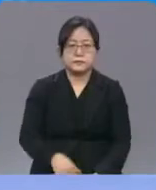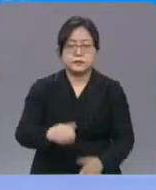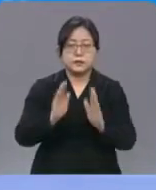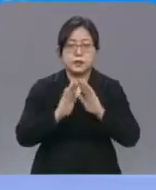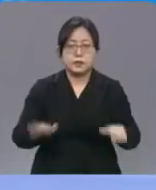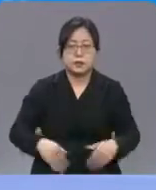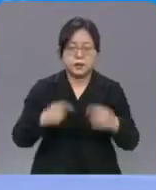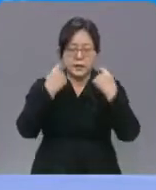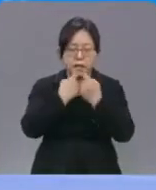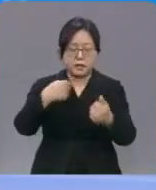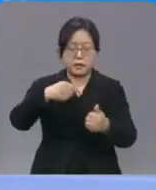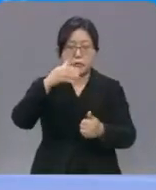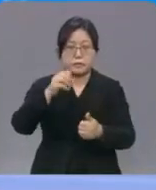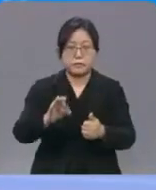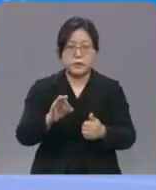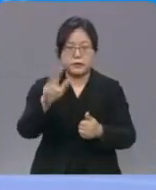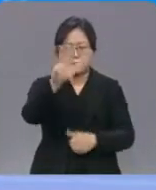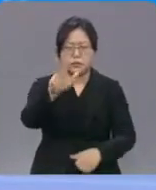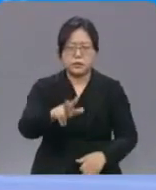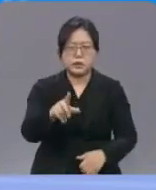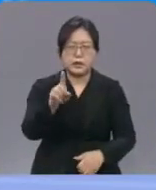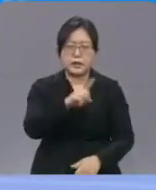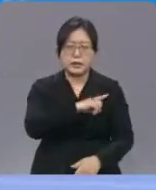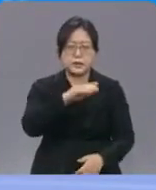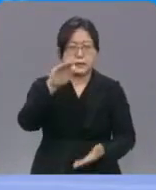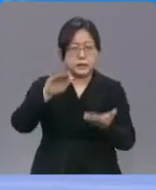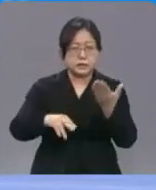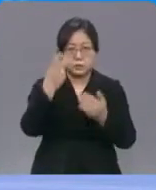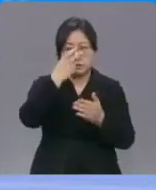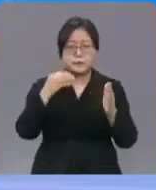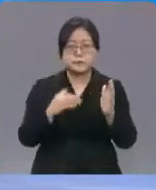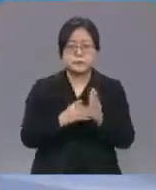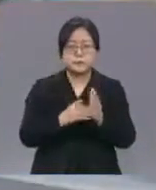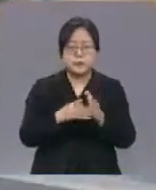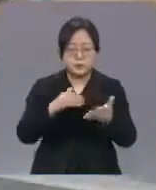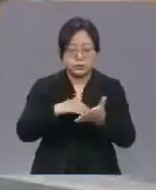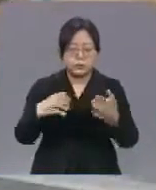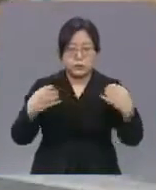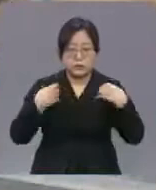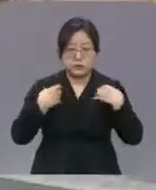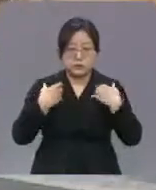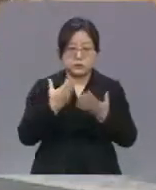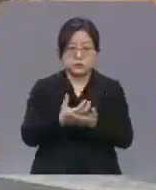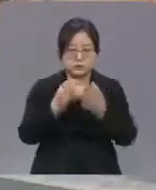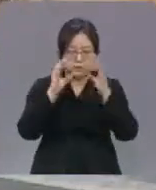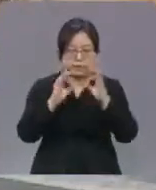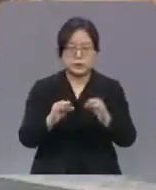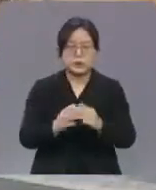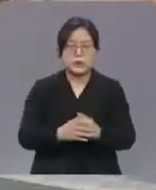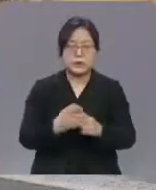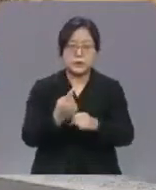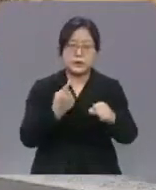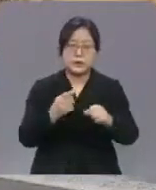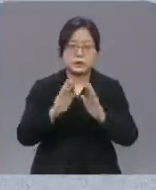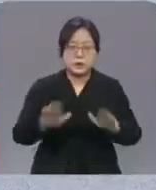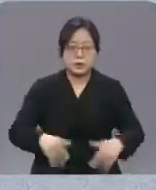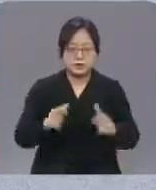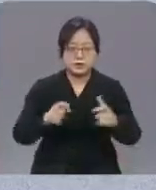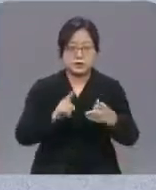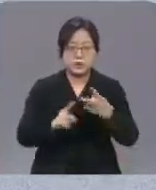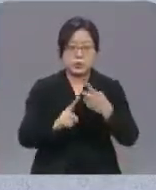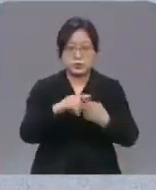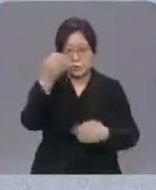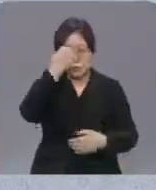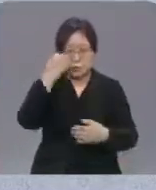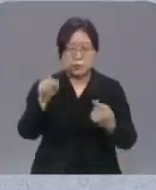전남의 사교육비가 전국에서 가장 낮은 것으로 나타났습니다. 통계청이 발표한 자료를 보면 지난해 전남 지역 초중고